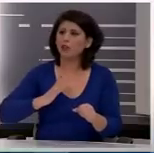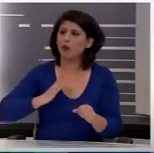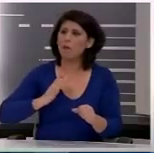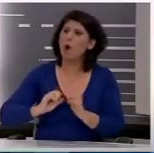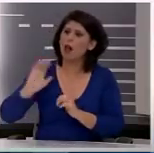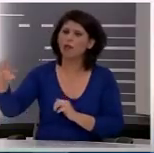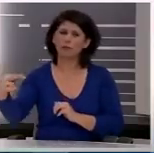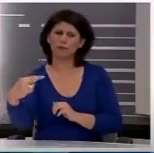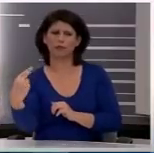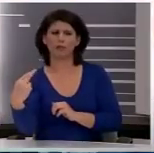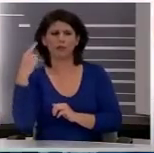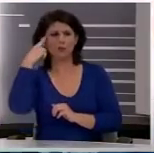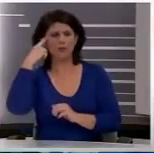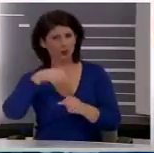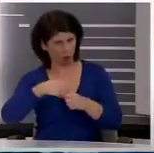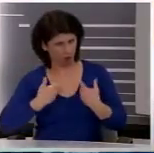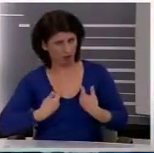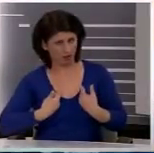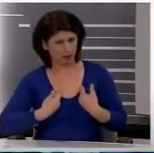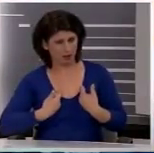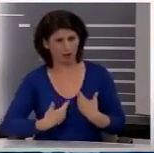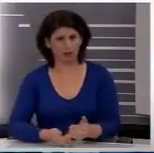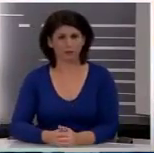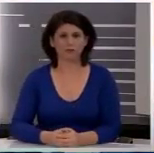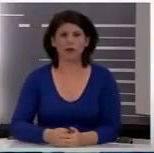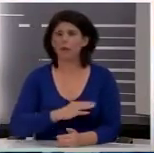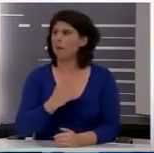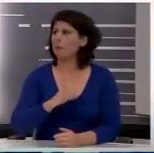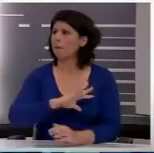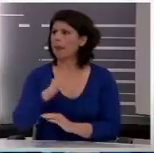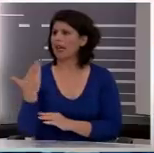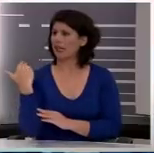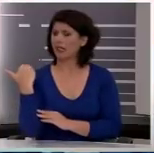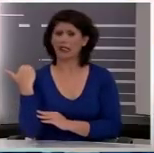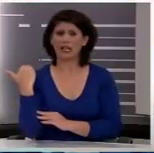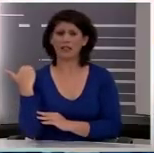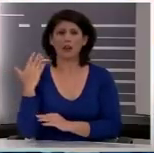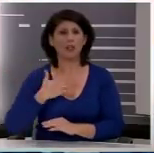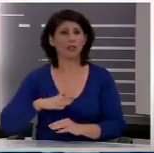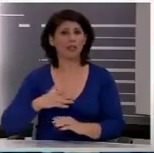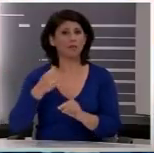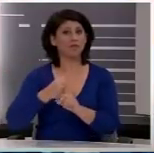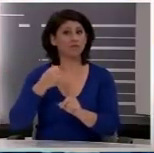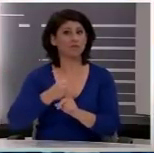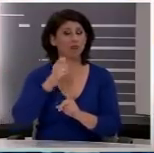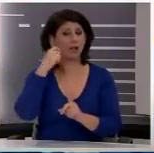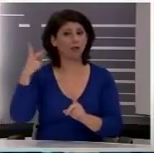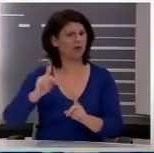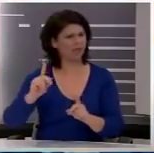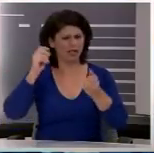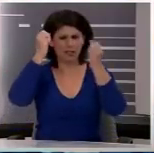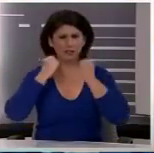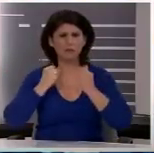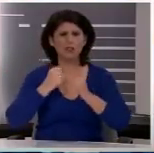Γιατί? Μέχρι χθες που ήθελαν να υπερασπιστούν τον εαυτό τους, λέγανε μα δεν υπάρχει ζημιά, το φάρμακο